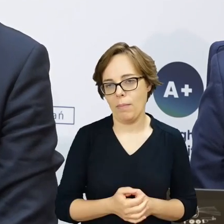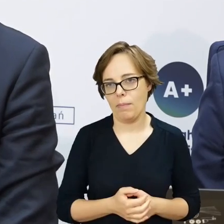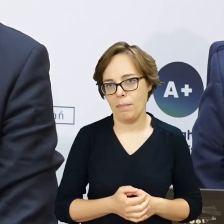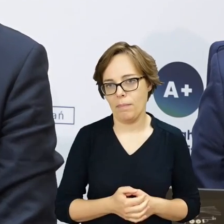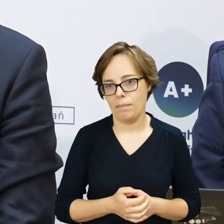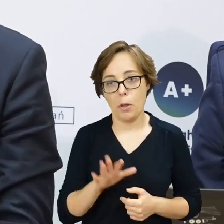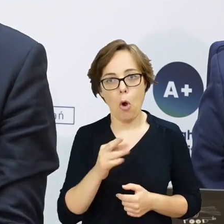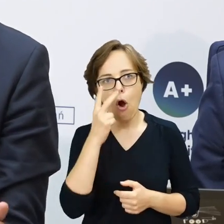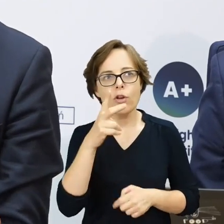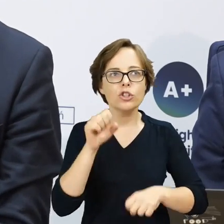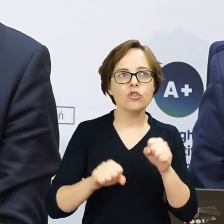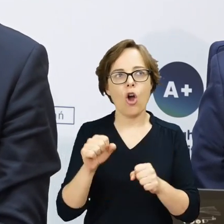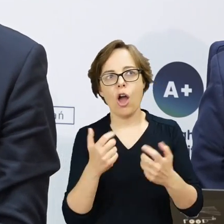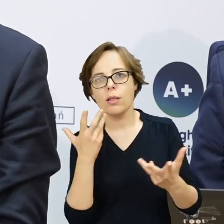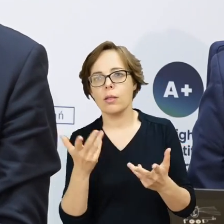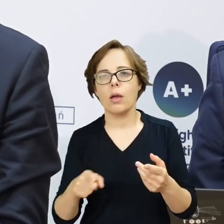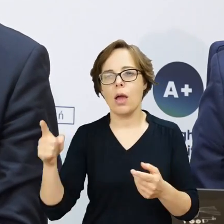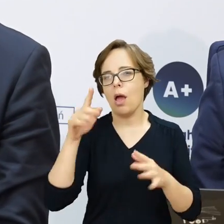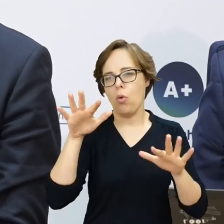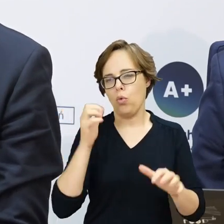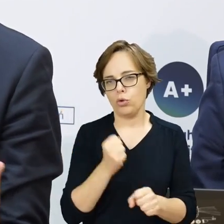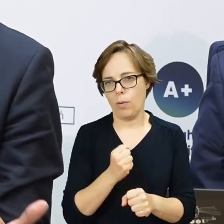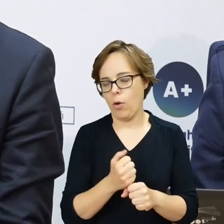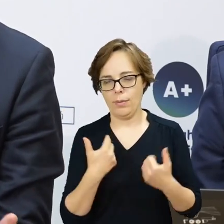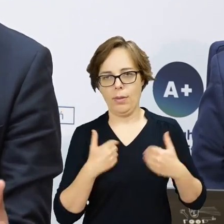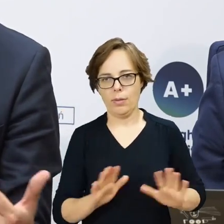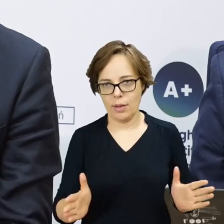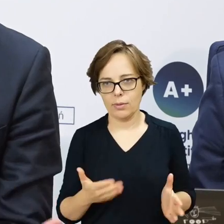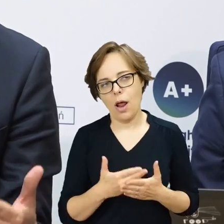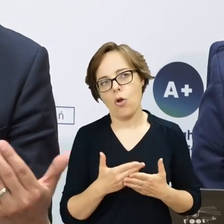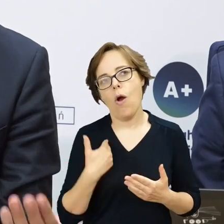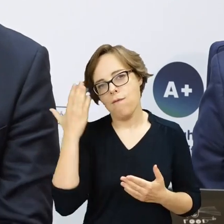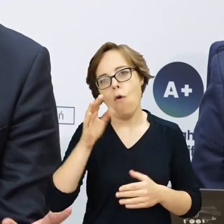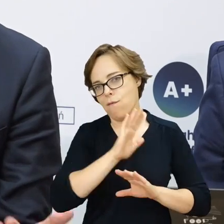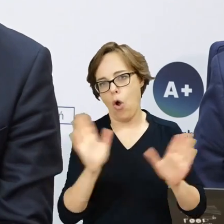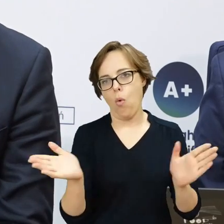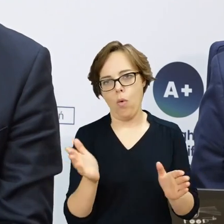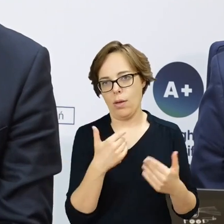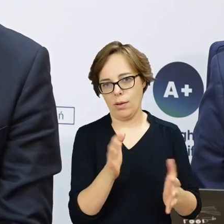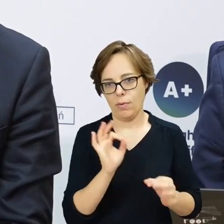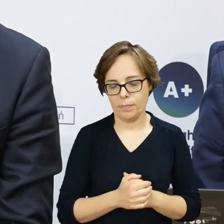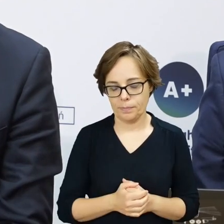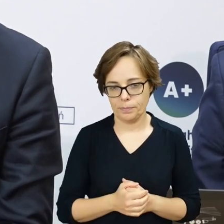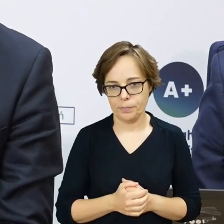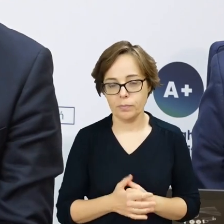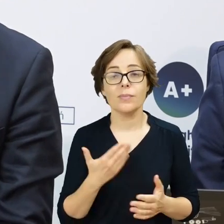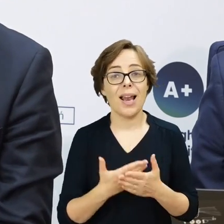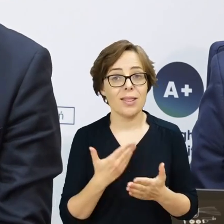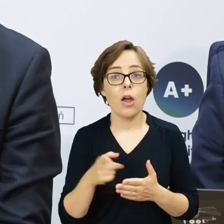zachodzi taka koincydencja czasowa z wzrostem zainteresowania informacją przetworzoną, wymagającą szczególnie interesu